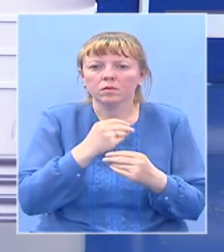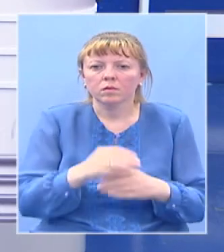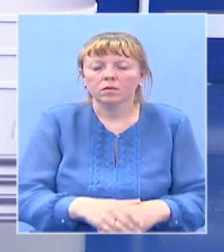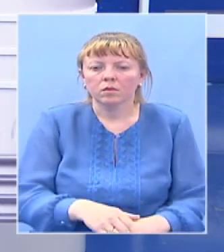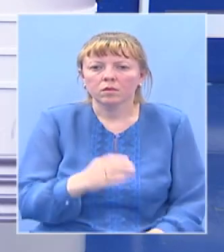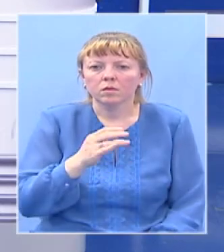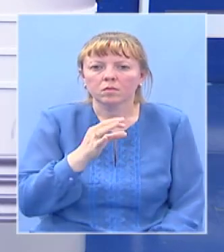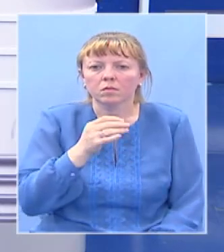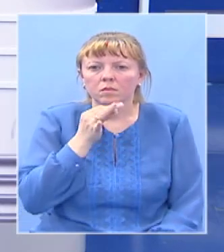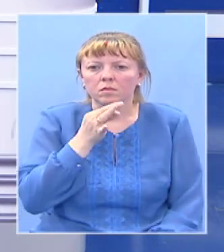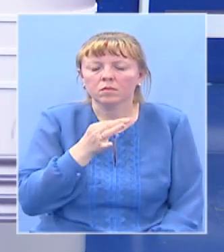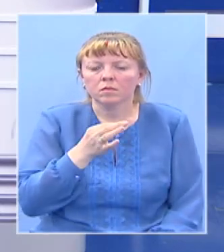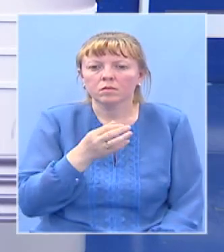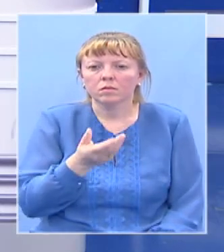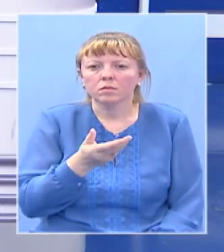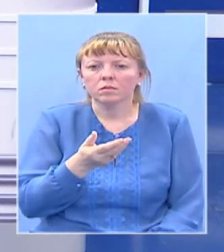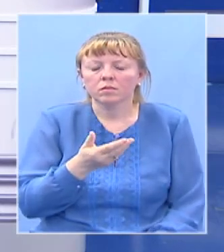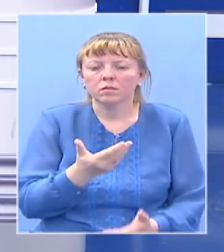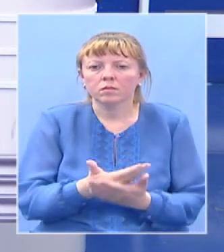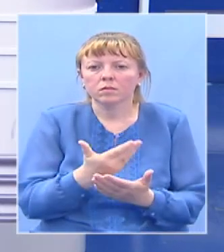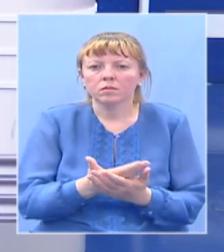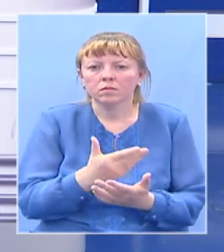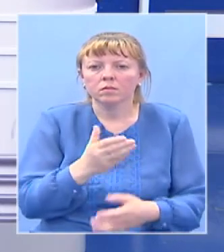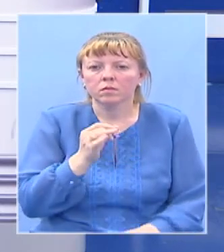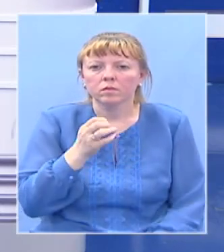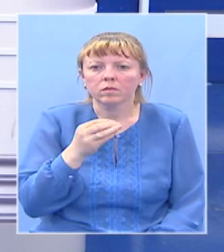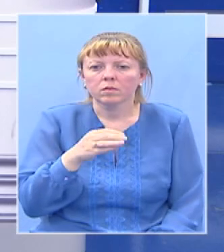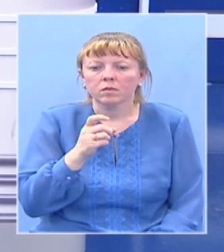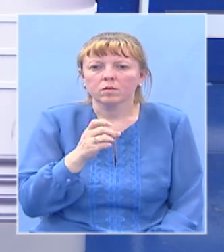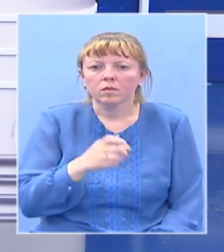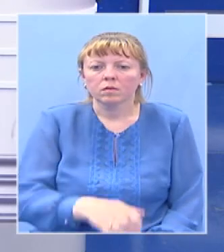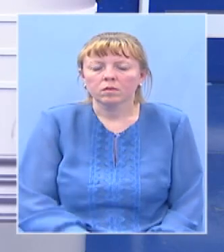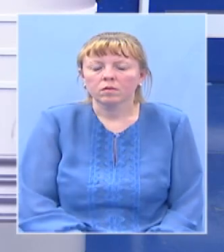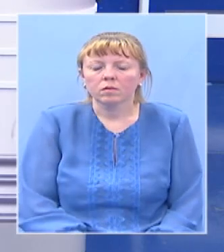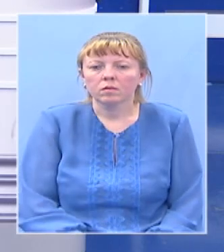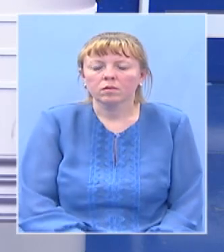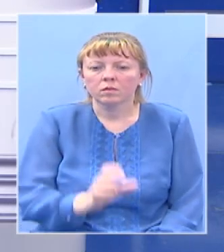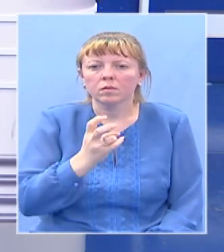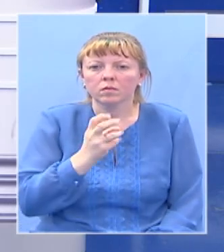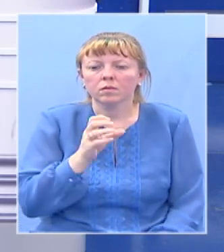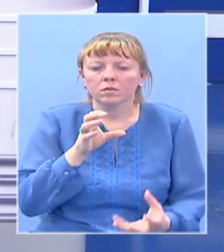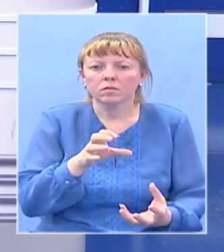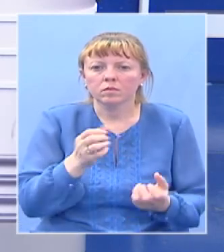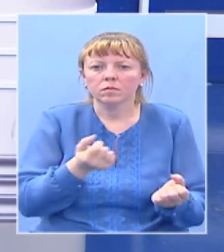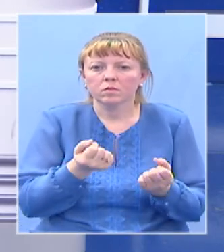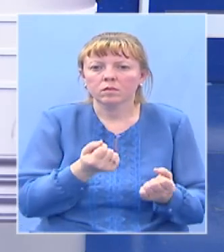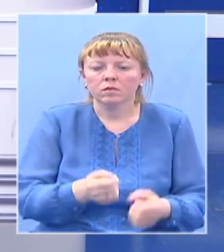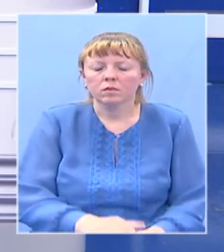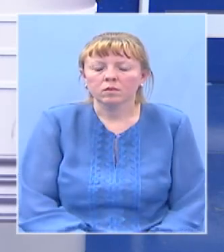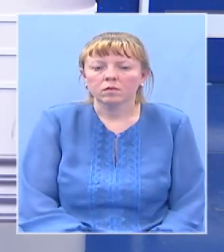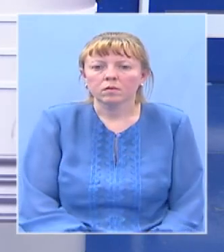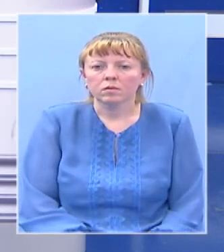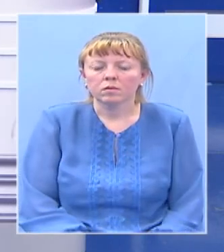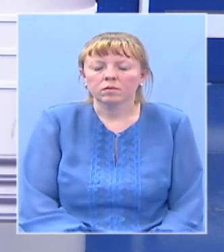оборудовани Атак это у нас считывание информации тахографа Также имеется интеллектуально транспортная система